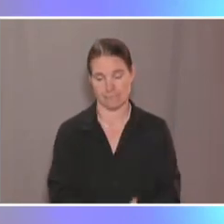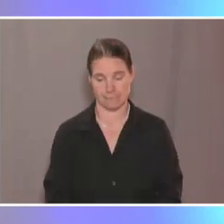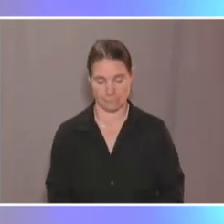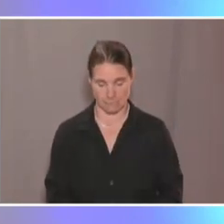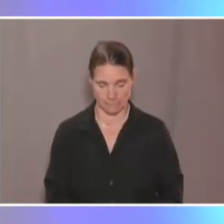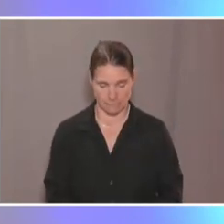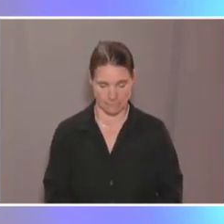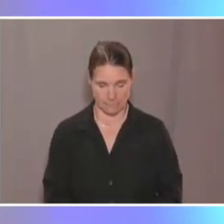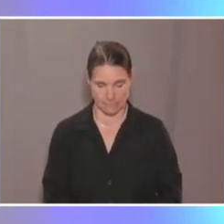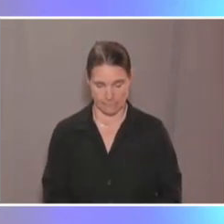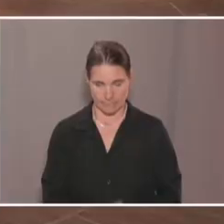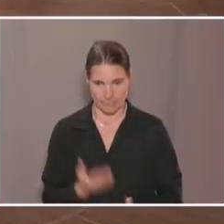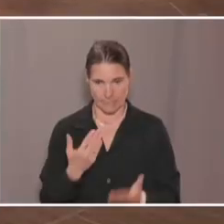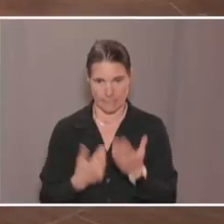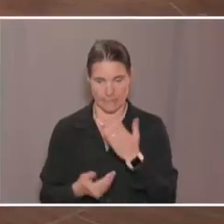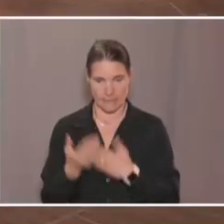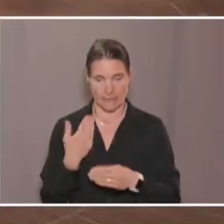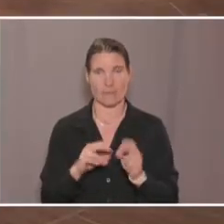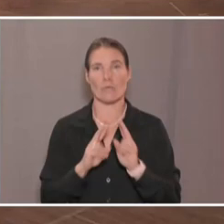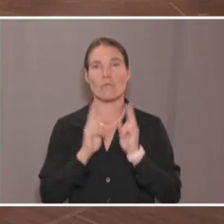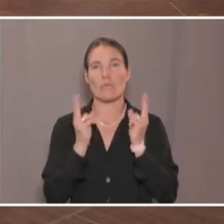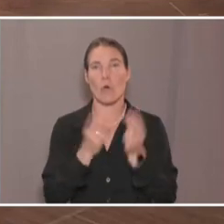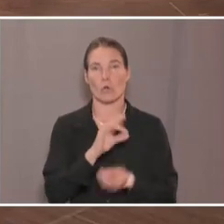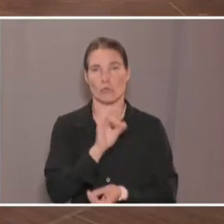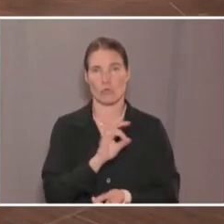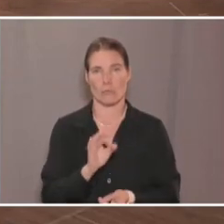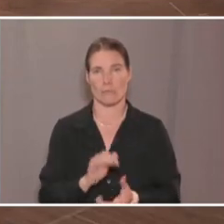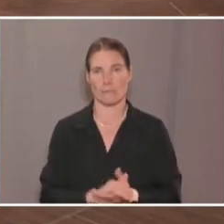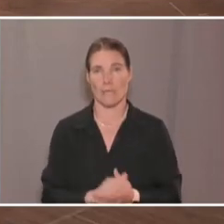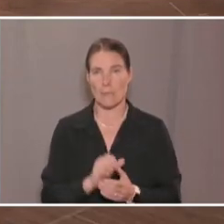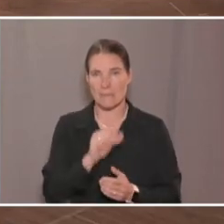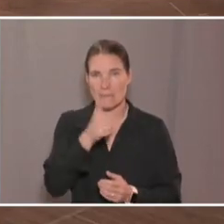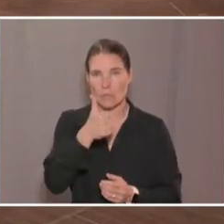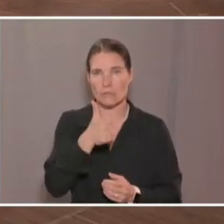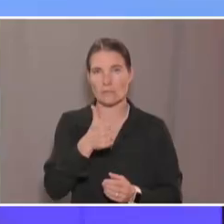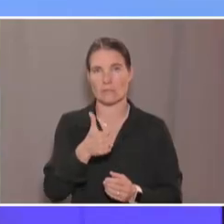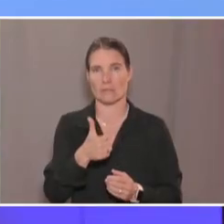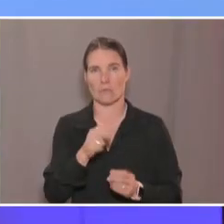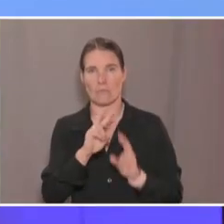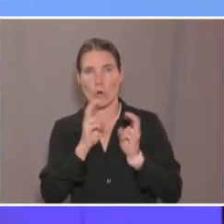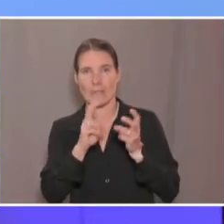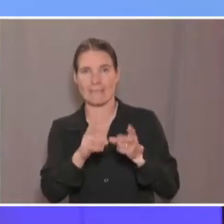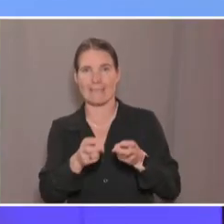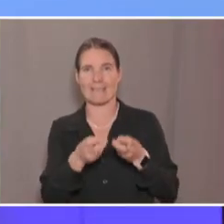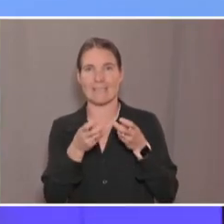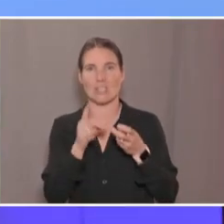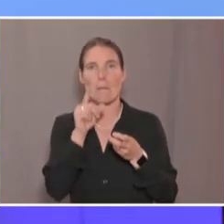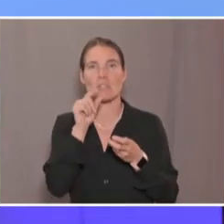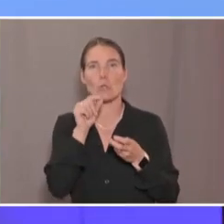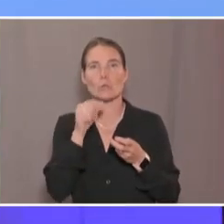Der damals mehrheitlich besuchten Volksschule schrieb man eine besondere volkserzieherische Bedeutung